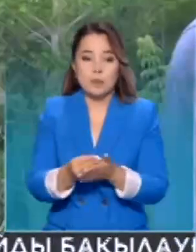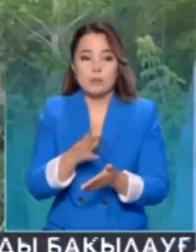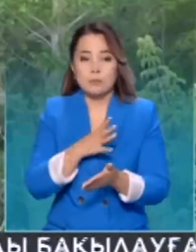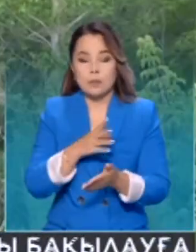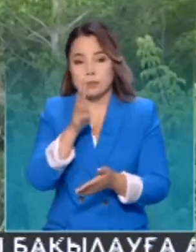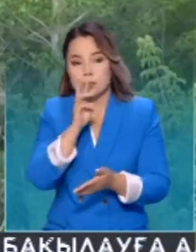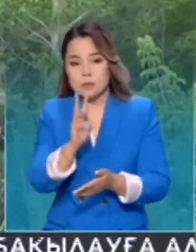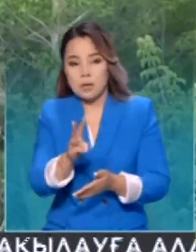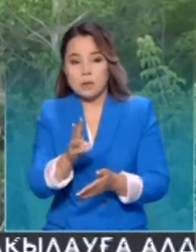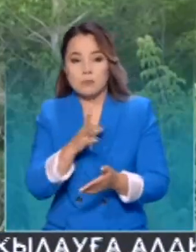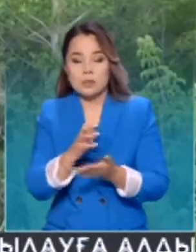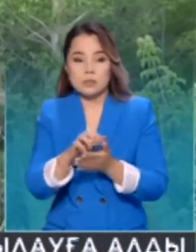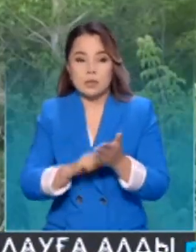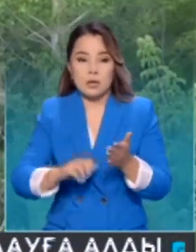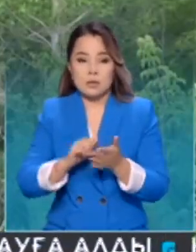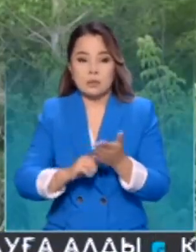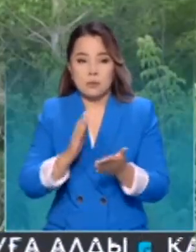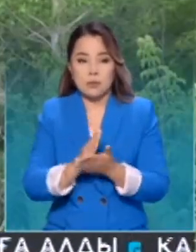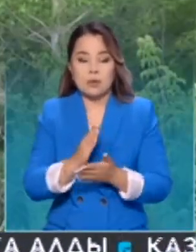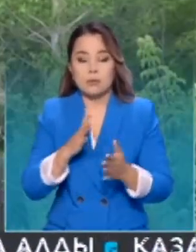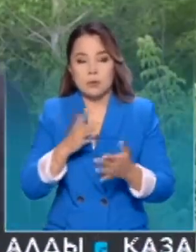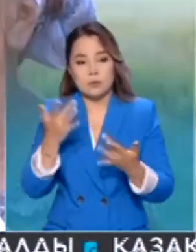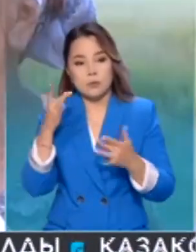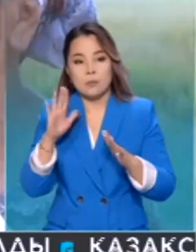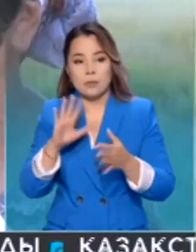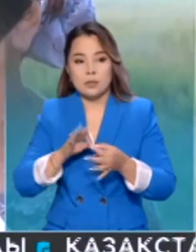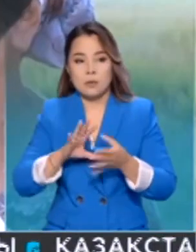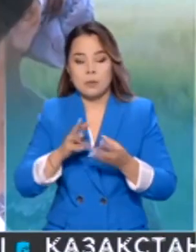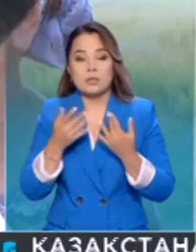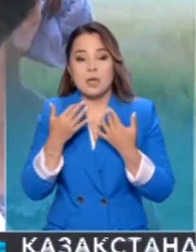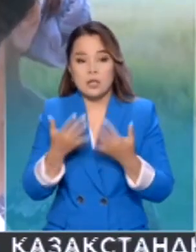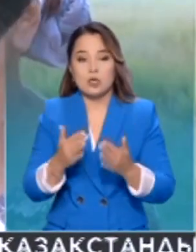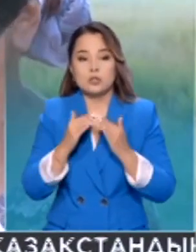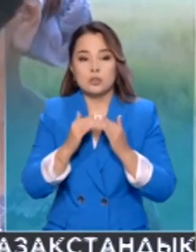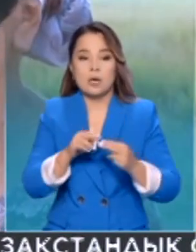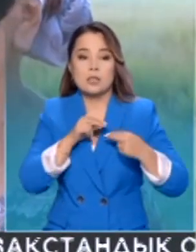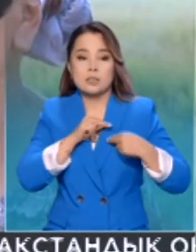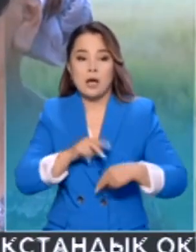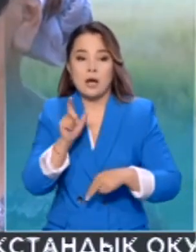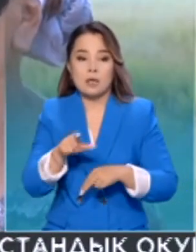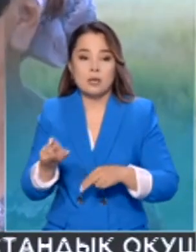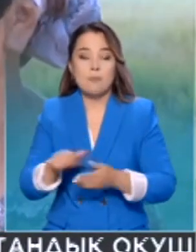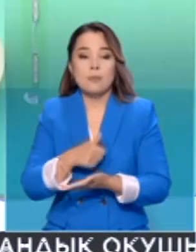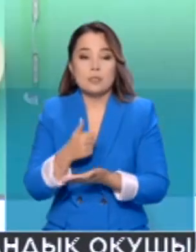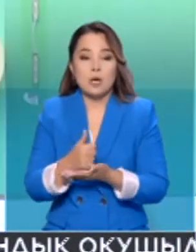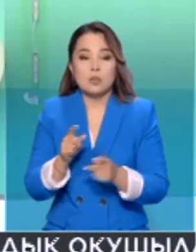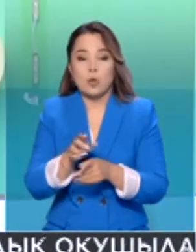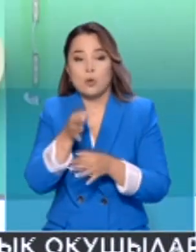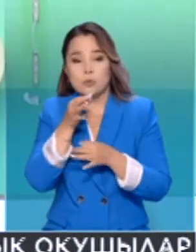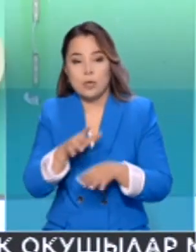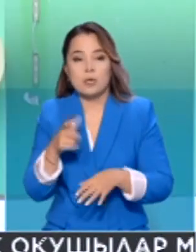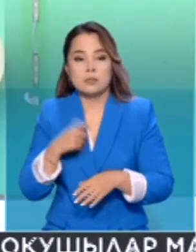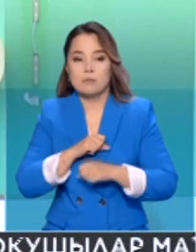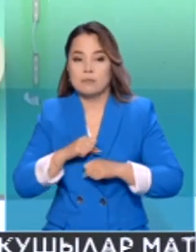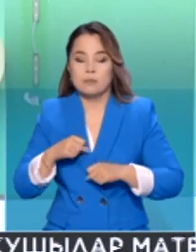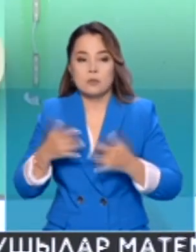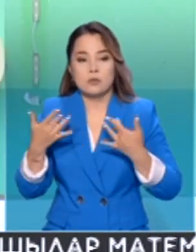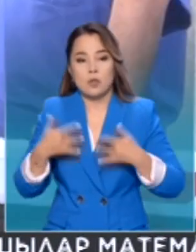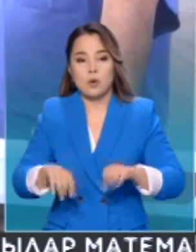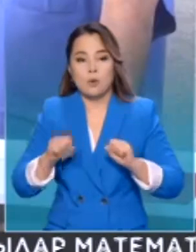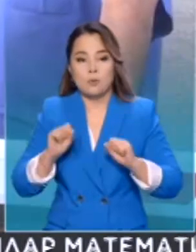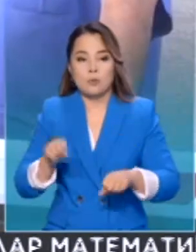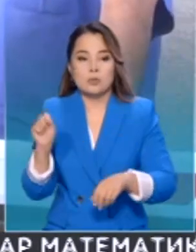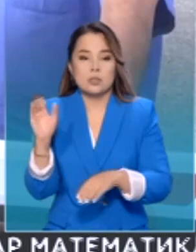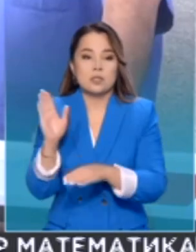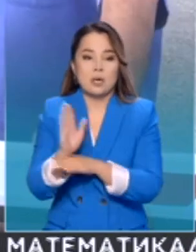жалақыдан үнемі ұстап отырған. Ал келеңсіздікті түсіндіруін талап еткен жылыжай еңбеккерлеріне басшылық ұнамаса өз еркіңмен жұмыстан